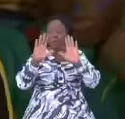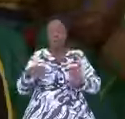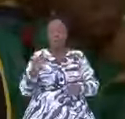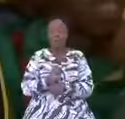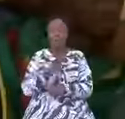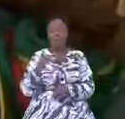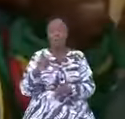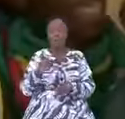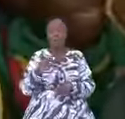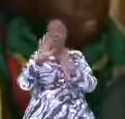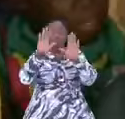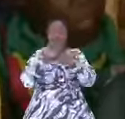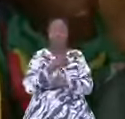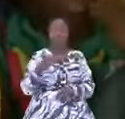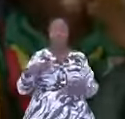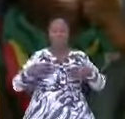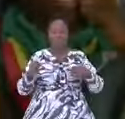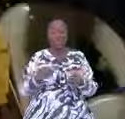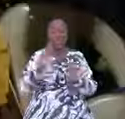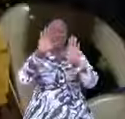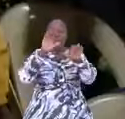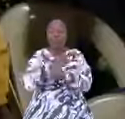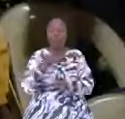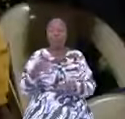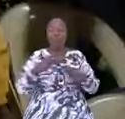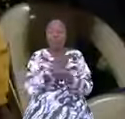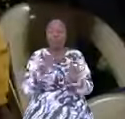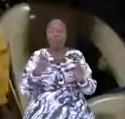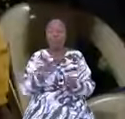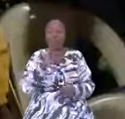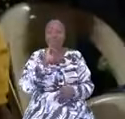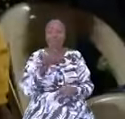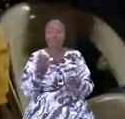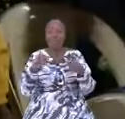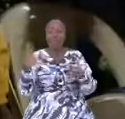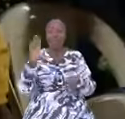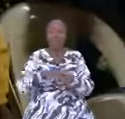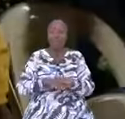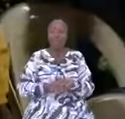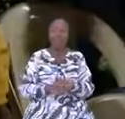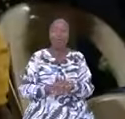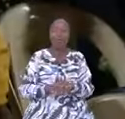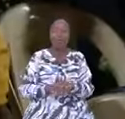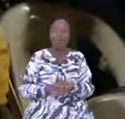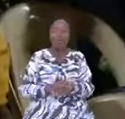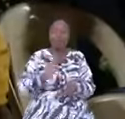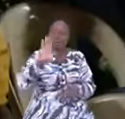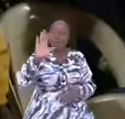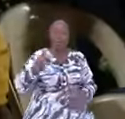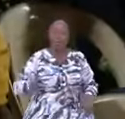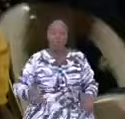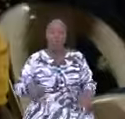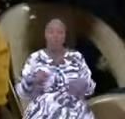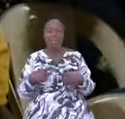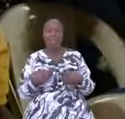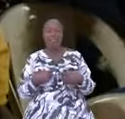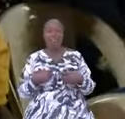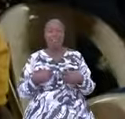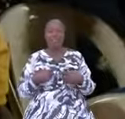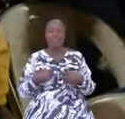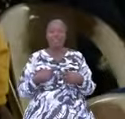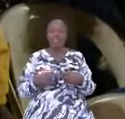délivrance ça vient sur ta vie cela arriver à d'autres